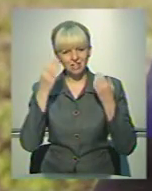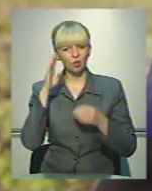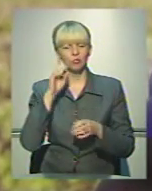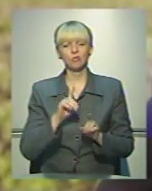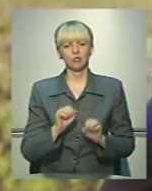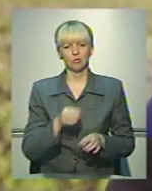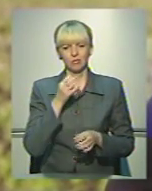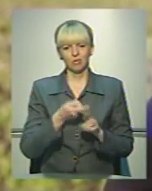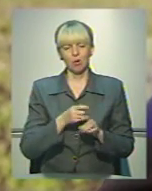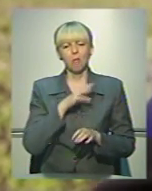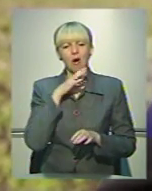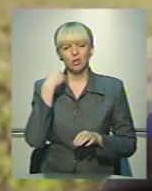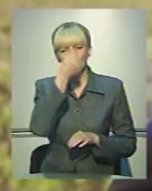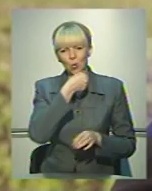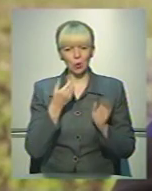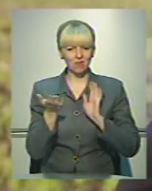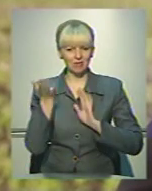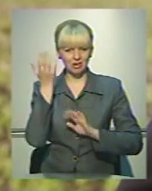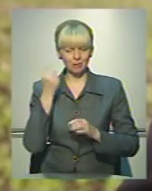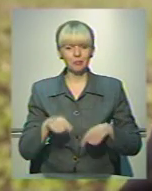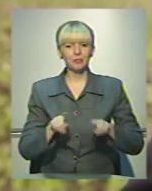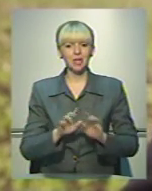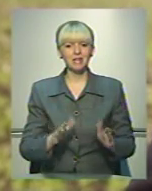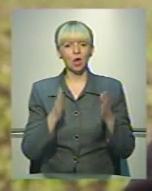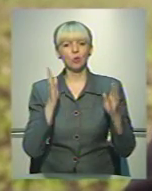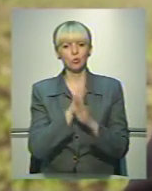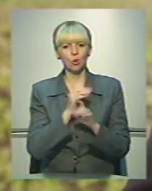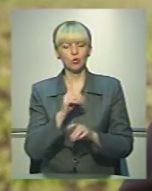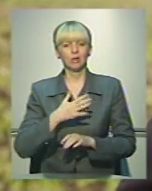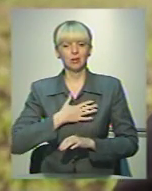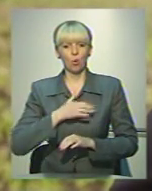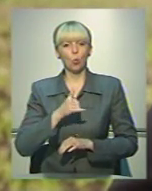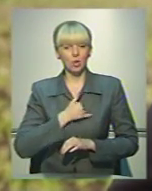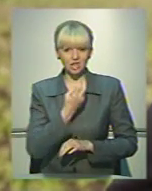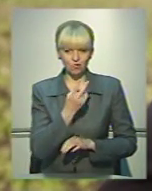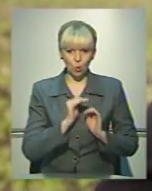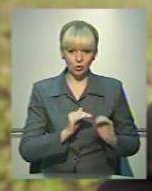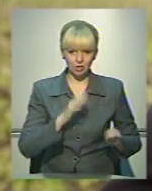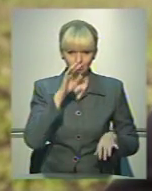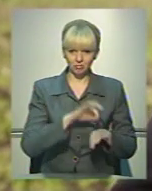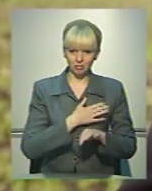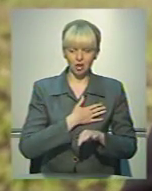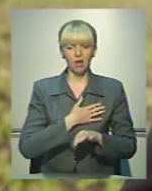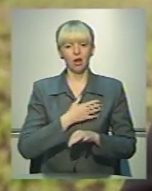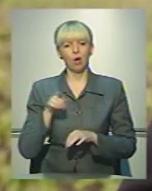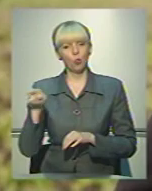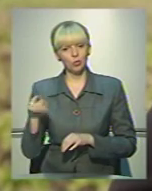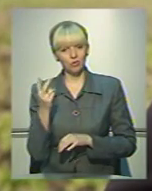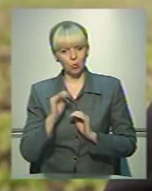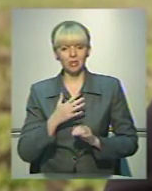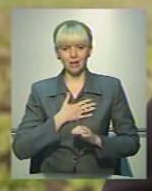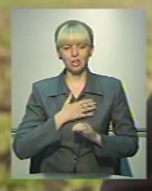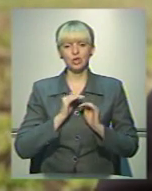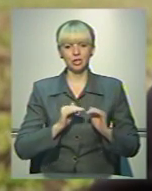я можу сказати, це було багато років назад, але так склалася доля, що у нас двоє дітей з чоловіком, Віталіка двоє дітей, і наші